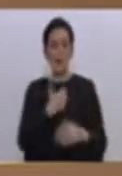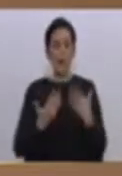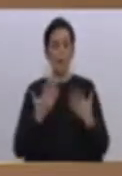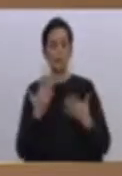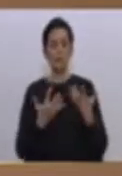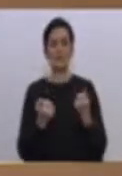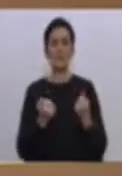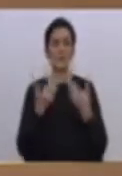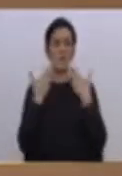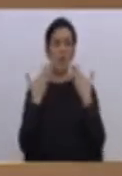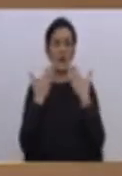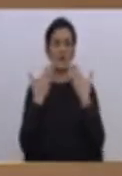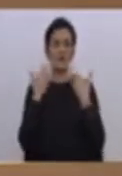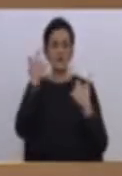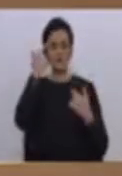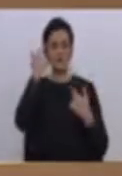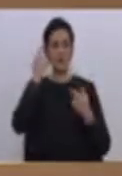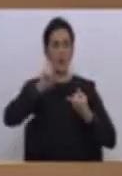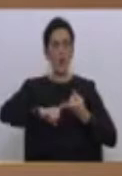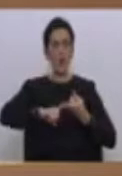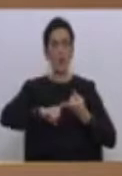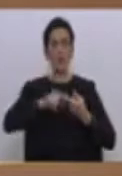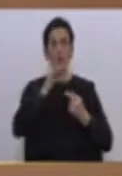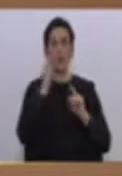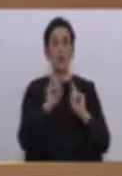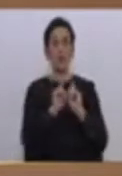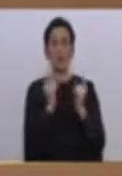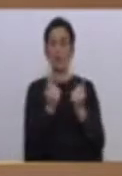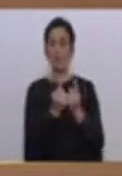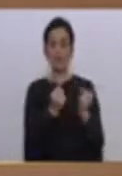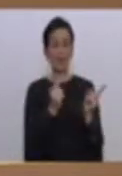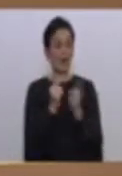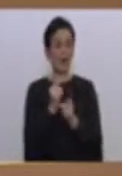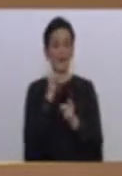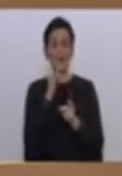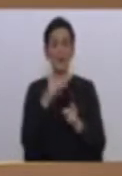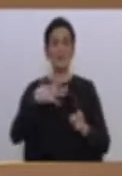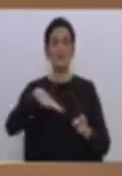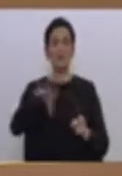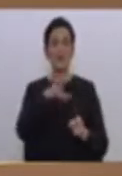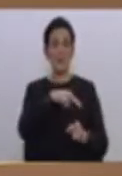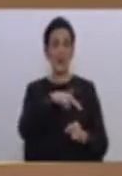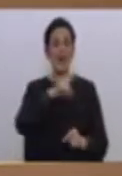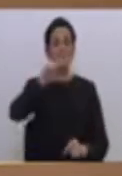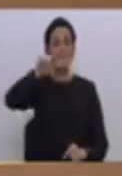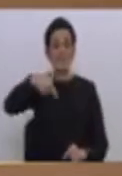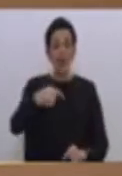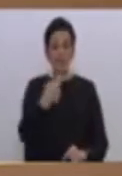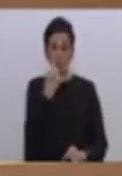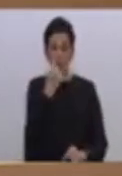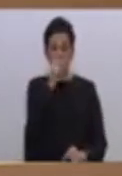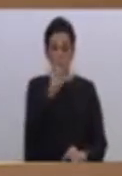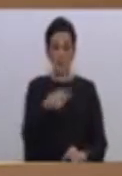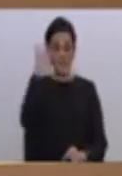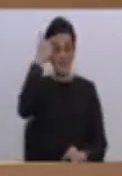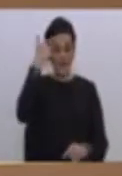ძალიან მარტივი ლოგიკით, ხო? უმრავლესობა ვერ მოხდებოდი თქვენ აქ საქართველოს პარლამენტში და ვალდებულებას გძნობთ ერთი ადამიანის ივანიშვილის